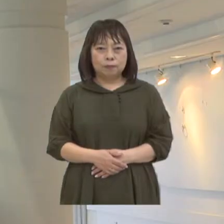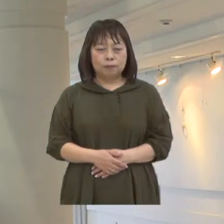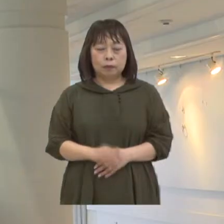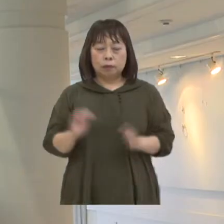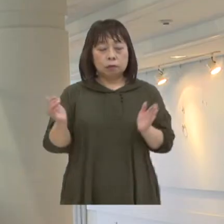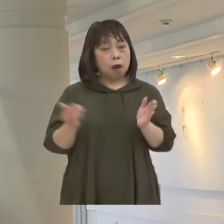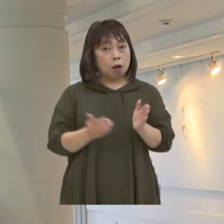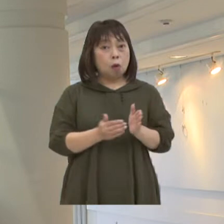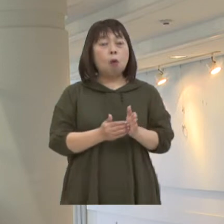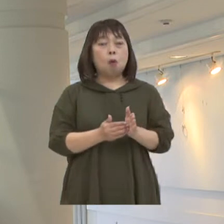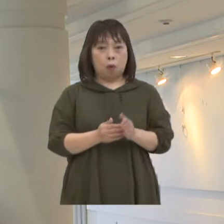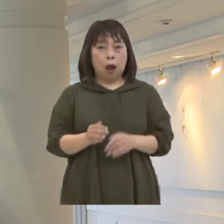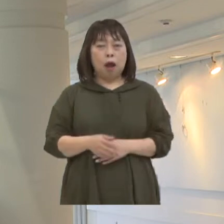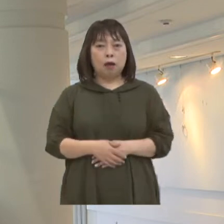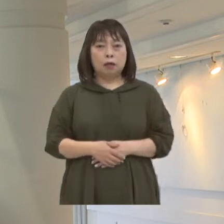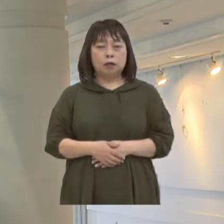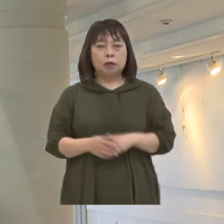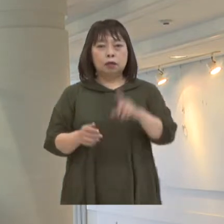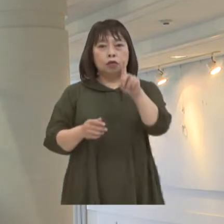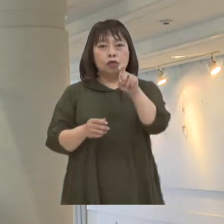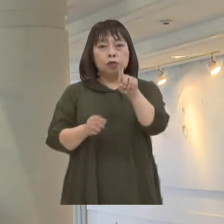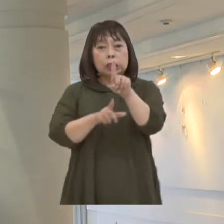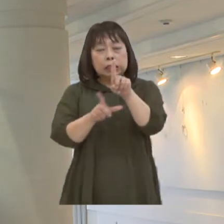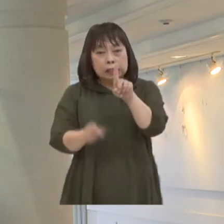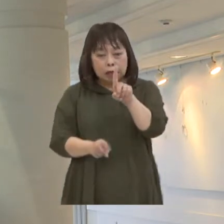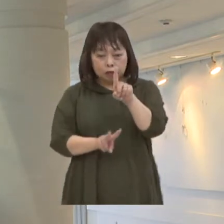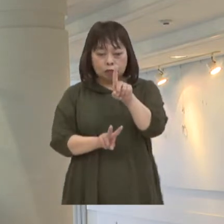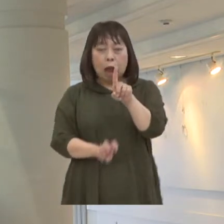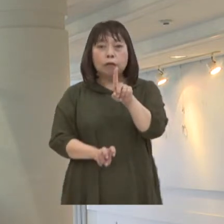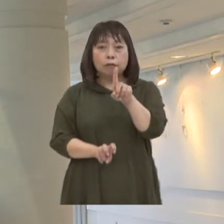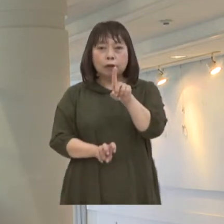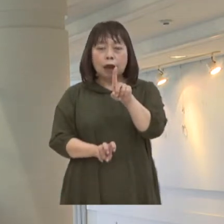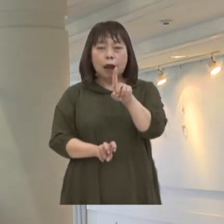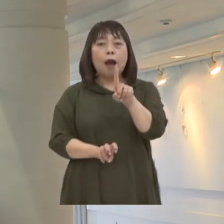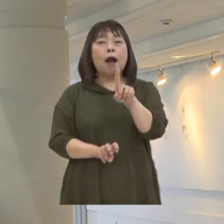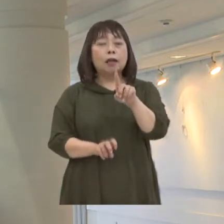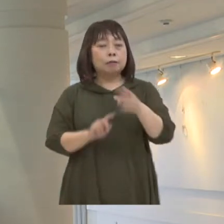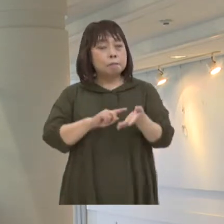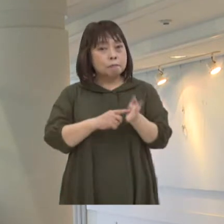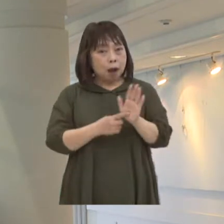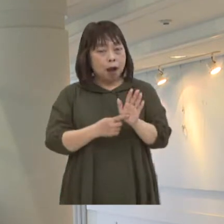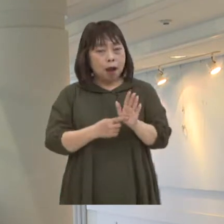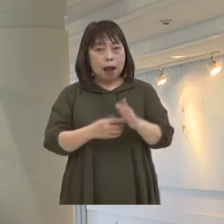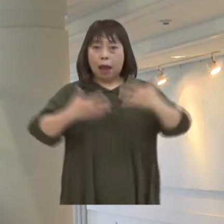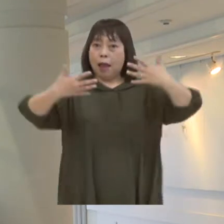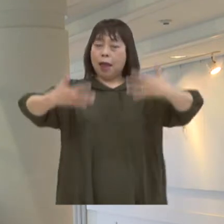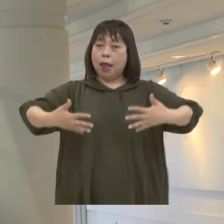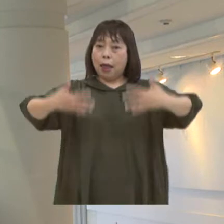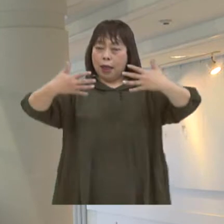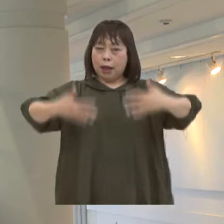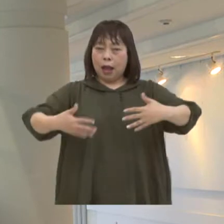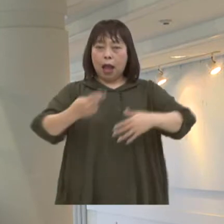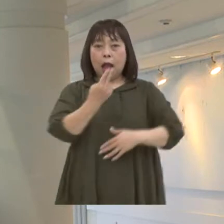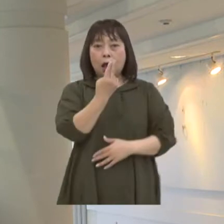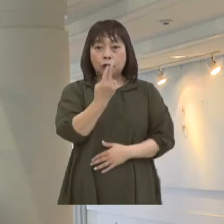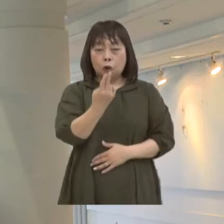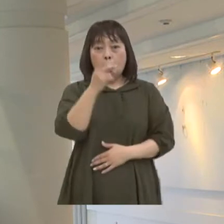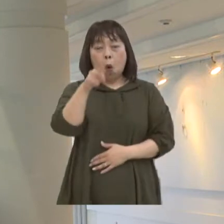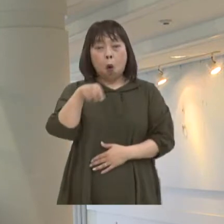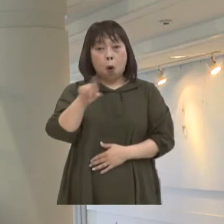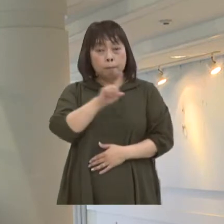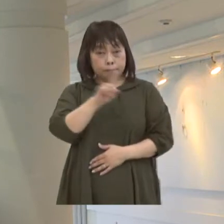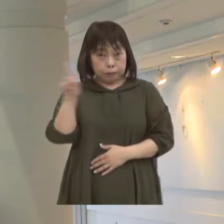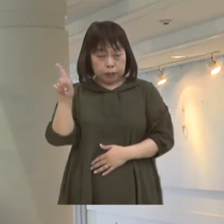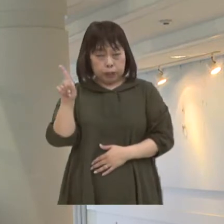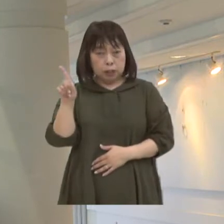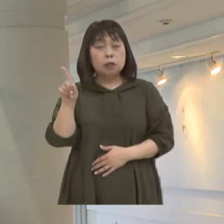最後に紹介するのは11月20日日曜日に上映される映画トンビです。幾